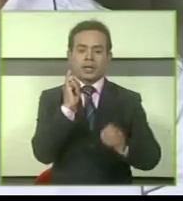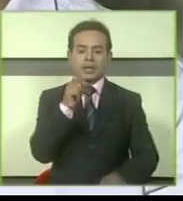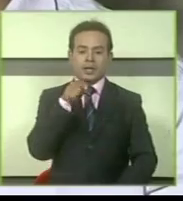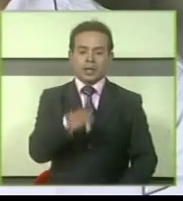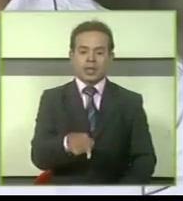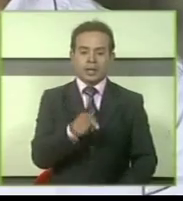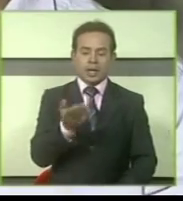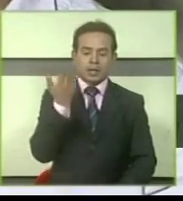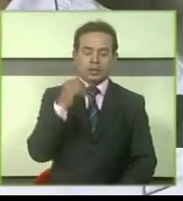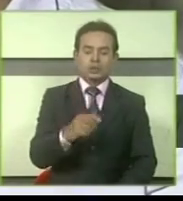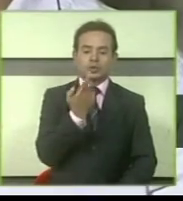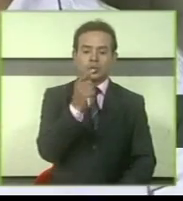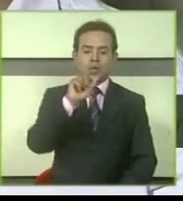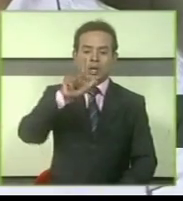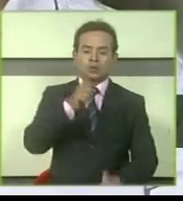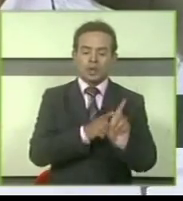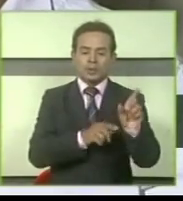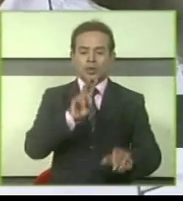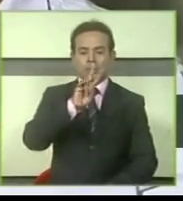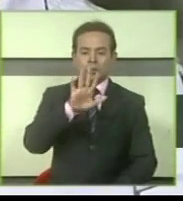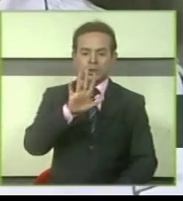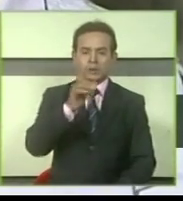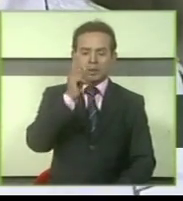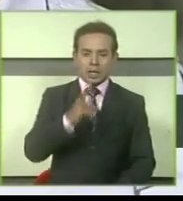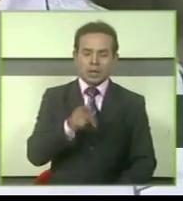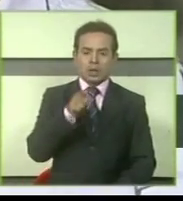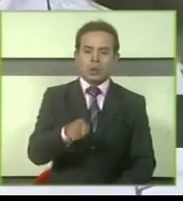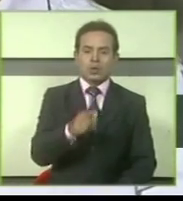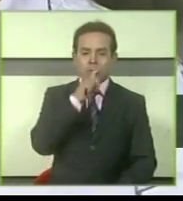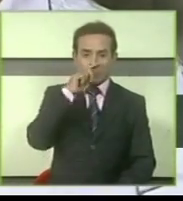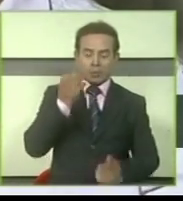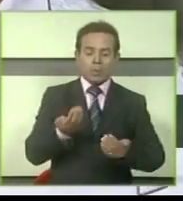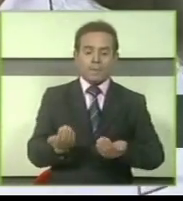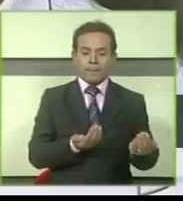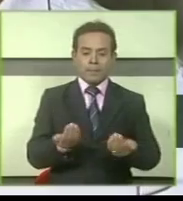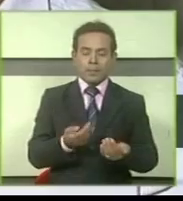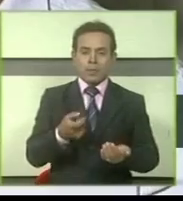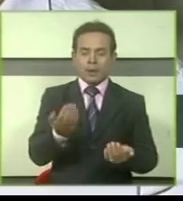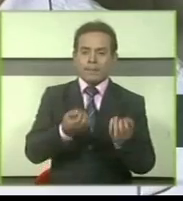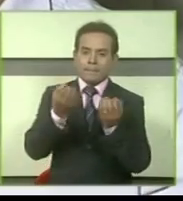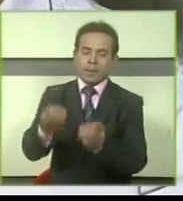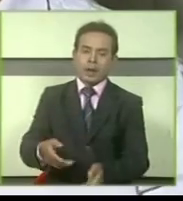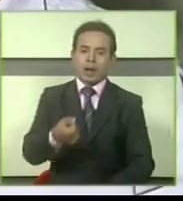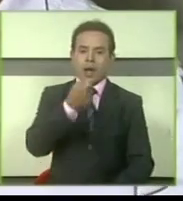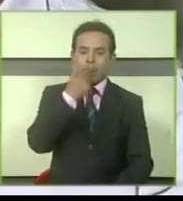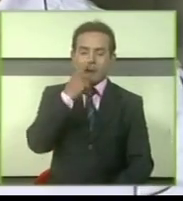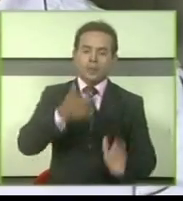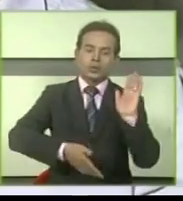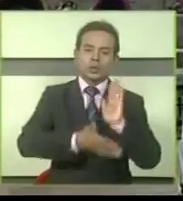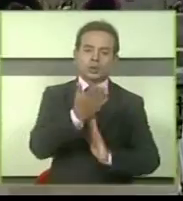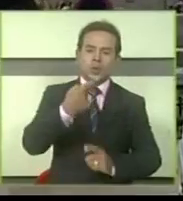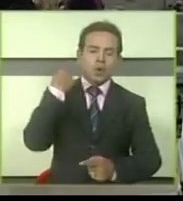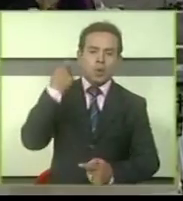জুলাই মাসের 25 তারিখে হয়তো বা ওর বাবা মাই হতে পারে ওকে আমাদের অপারেশন থিয়েটারের সামনে ফেলে চলে